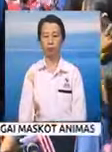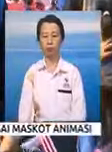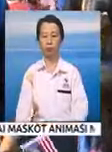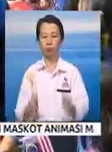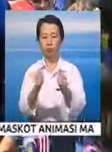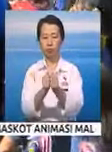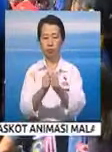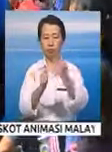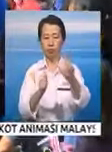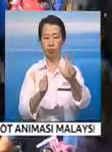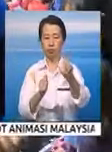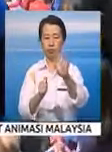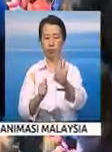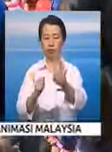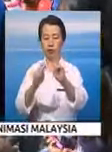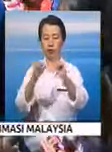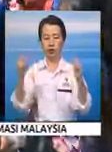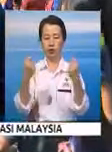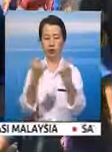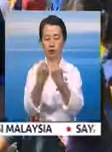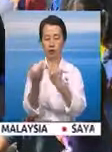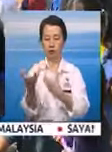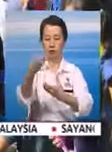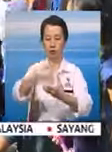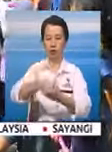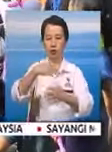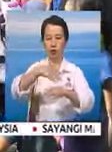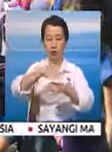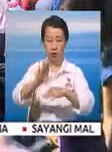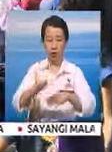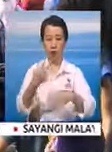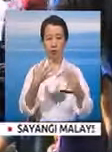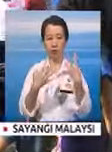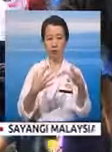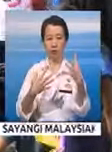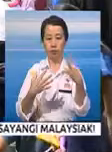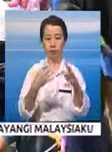Dengan 34 kontijen dengan penyertaan lebih